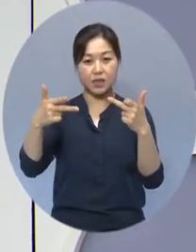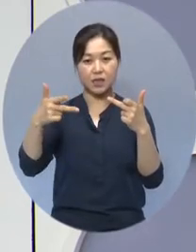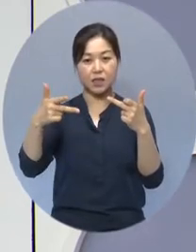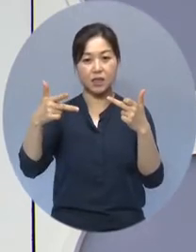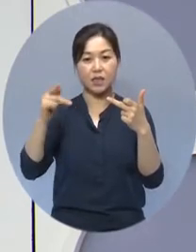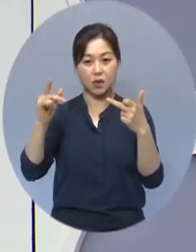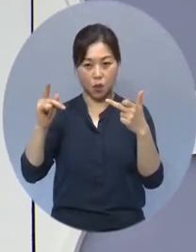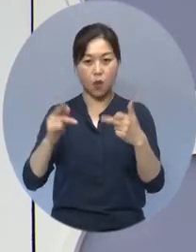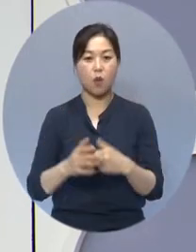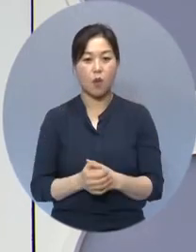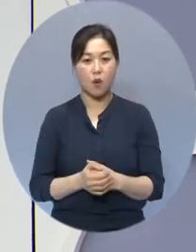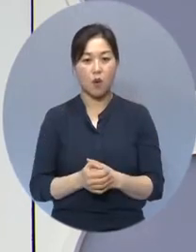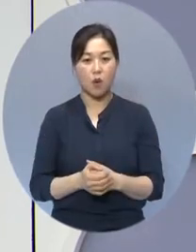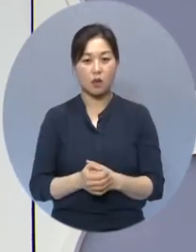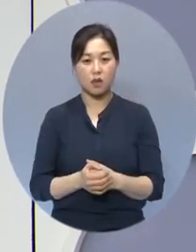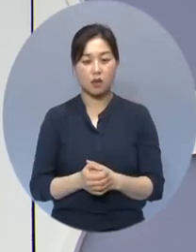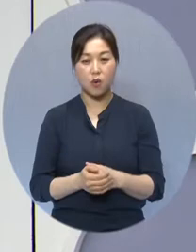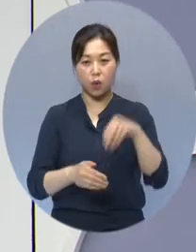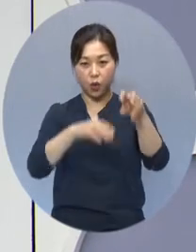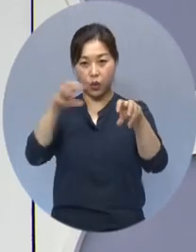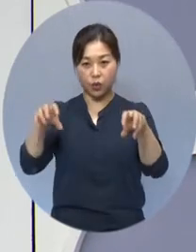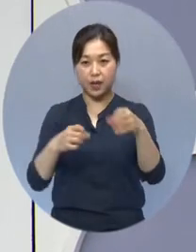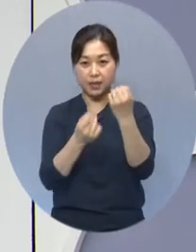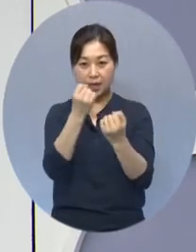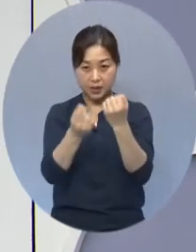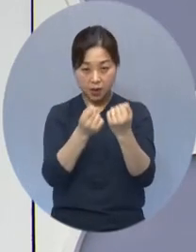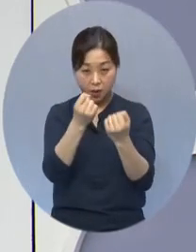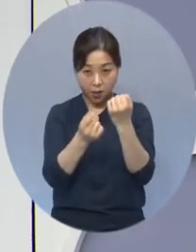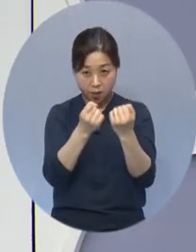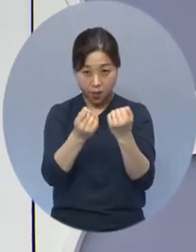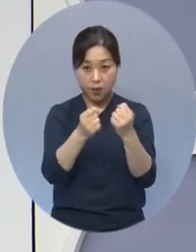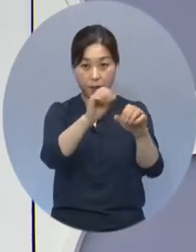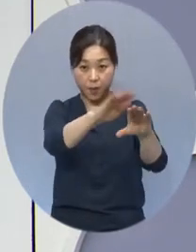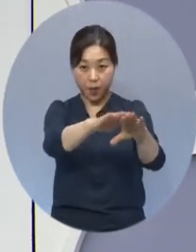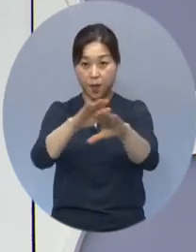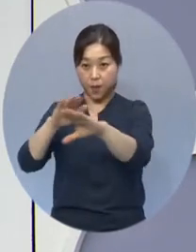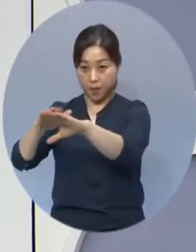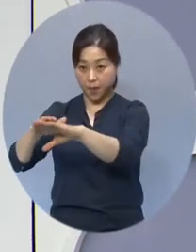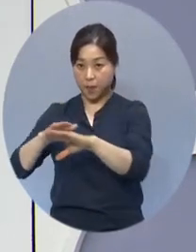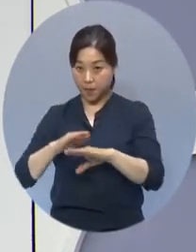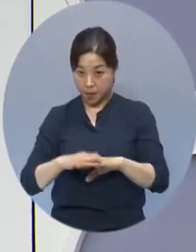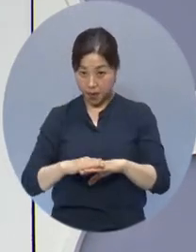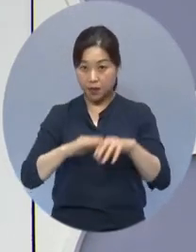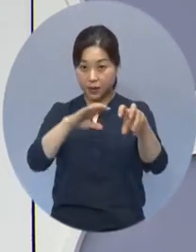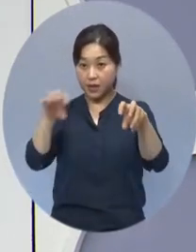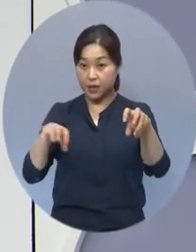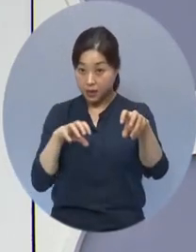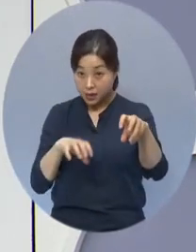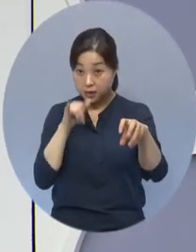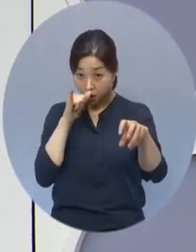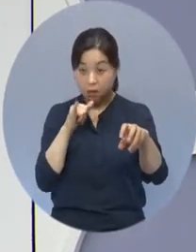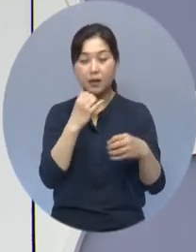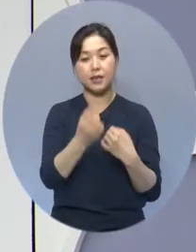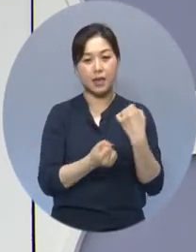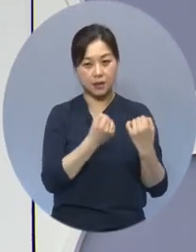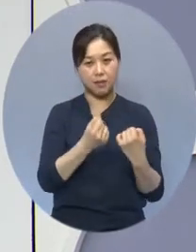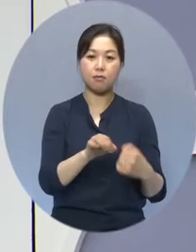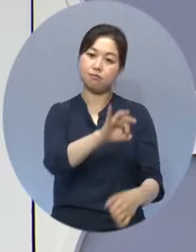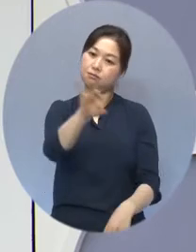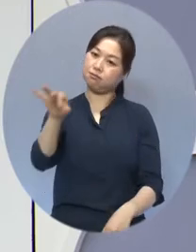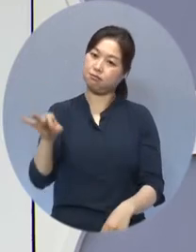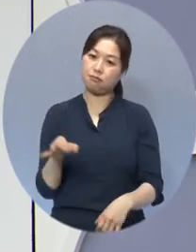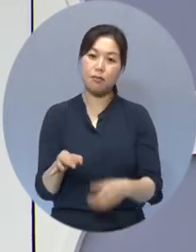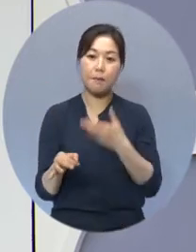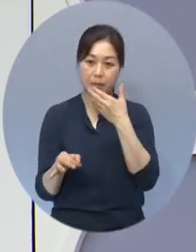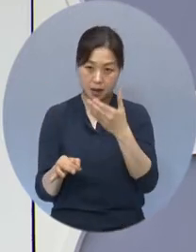이제 군데군데 자전거 보관소를 놓을 겁니다. 네. 그러면 이제 자전거를 타고 그 지역을 투어하시는 분도 계시고 또 걸어서